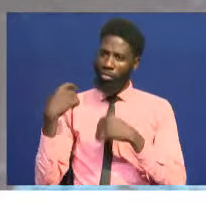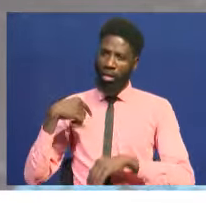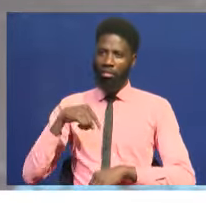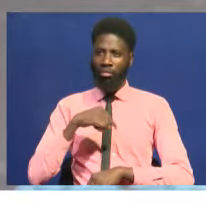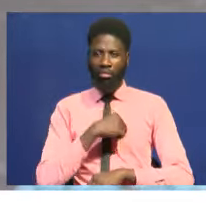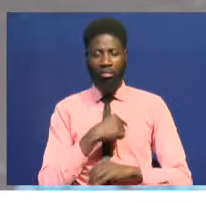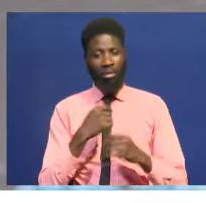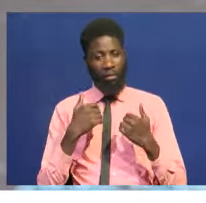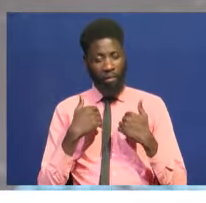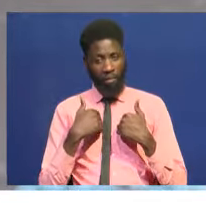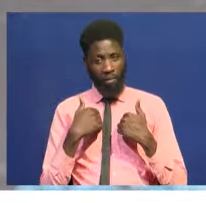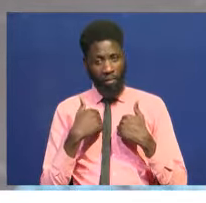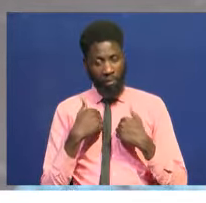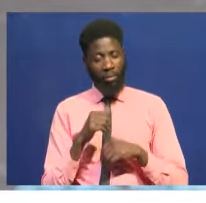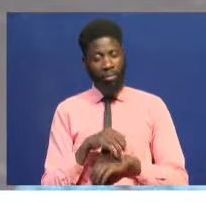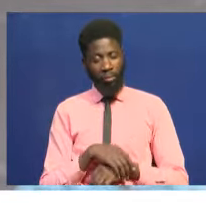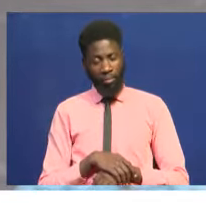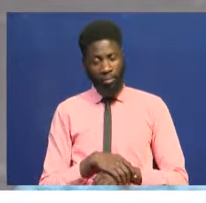huyu Kelvin